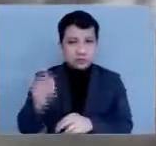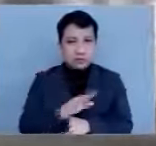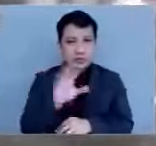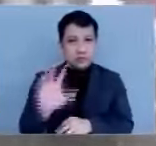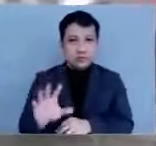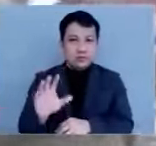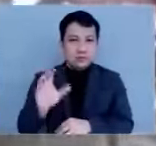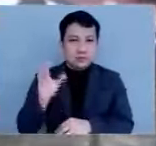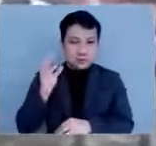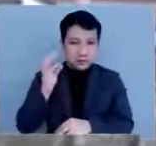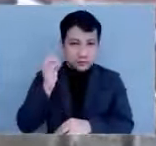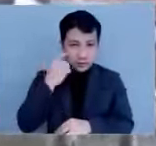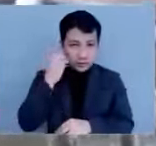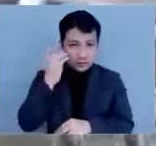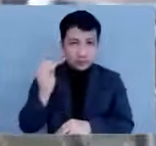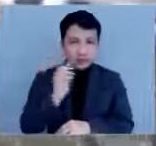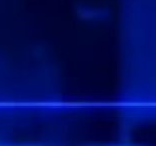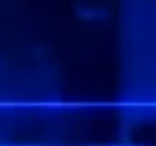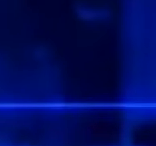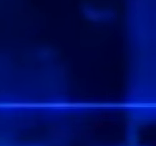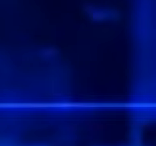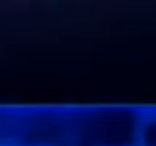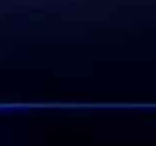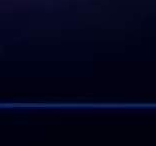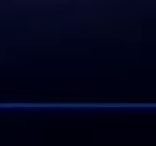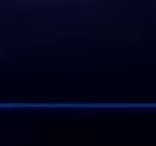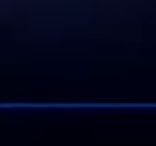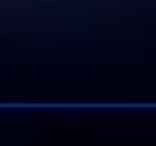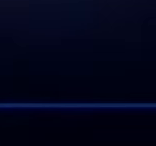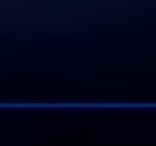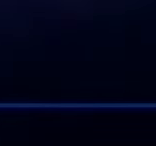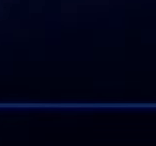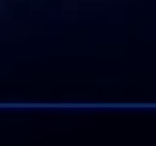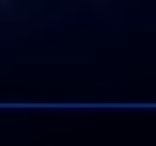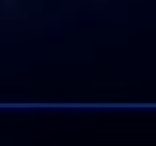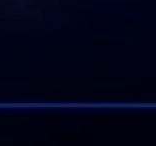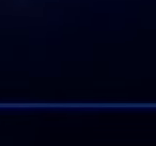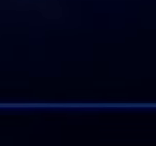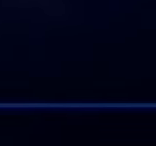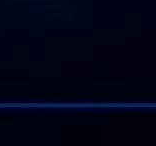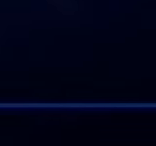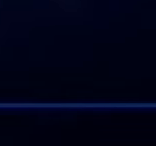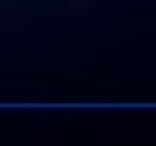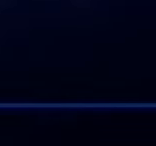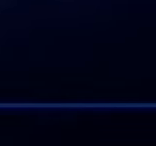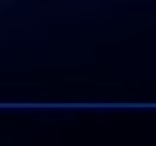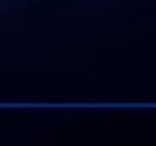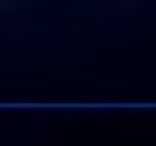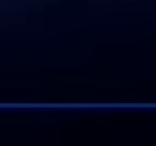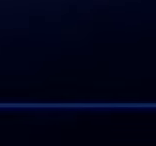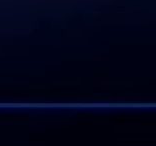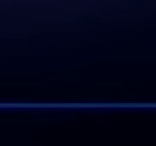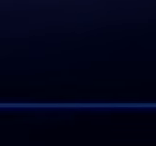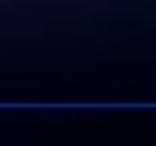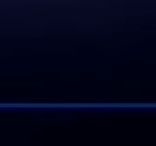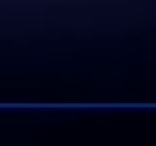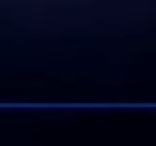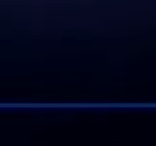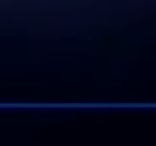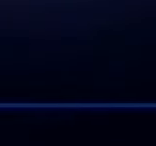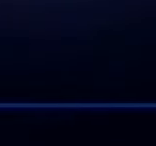frontline, Gary De Leon, News 5. Susunod, News 5 exclusive. Estudyante, sugatan matapos tamaan ng